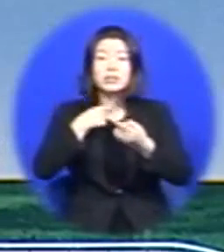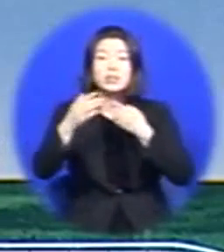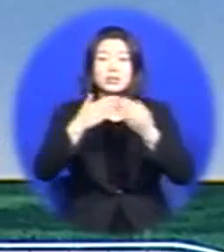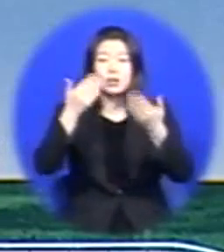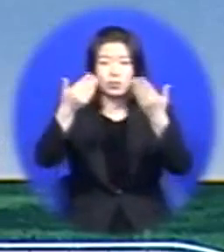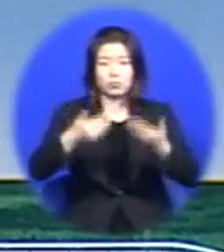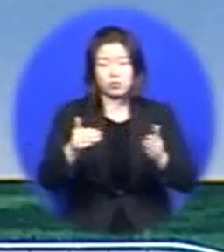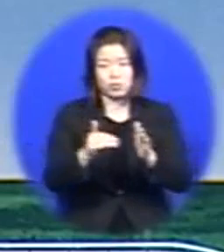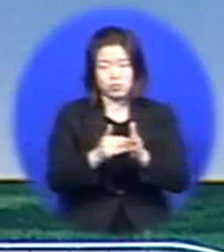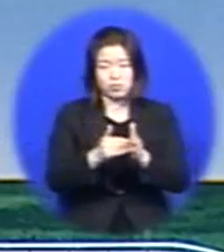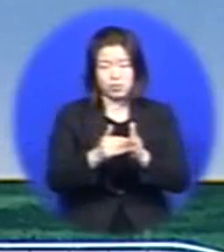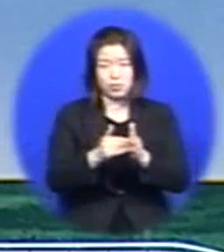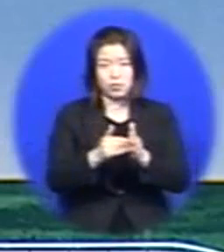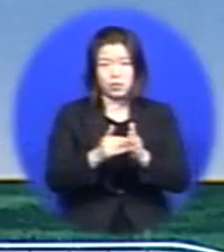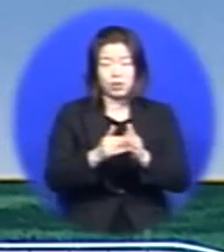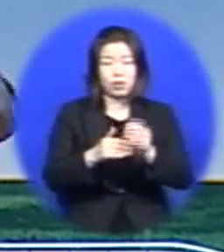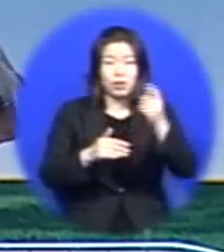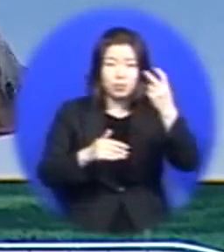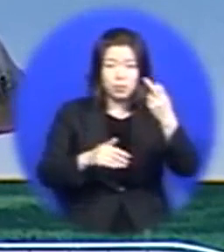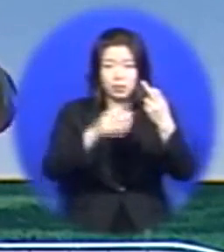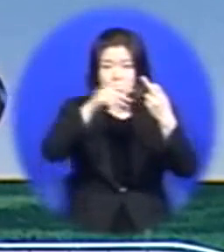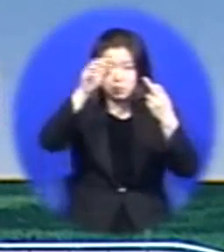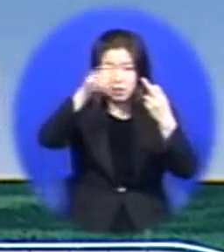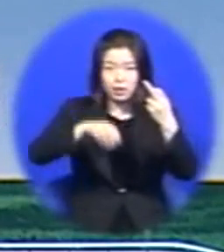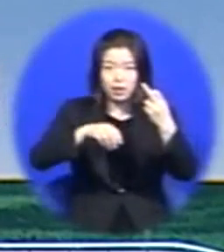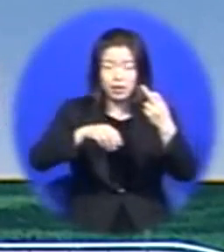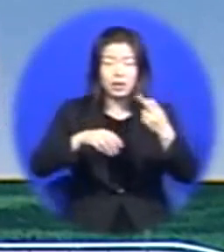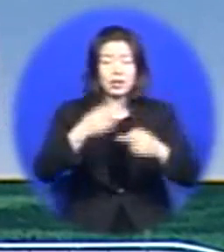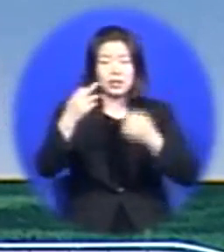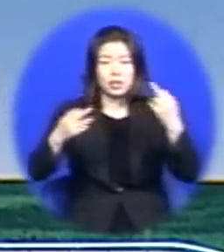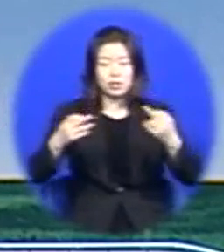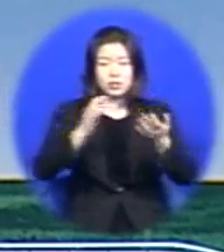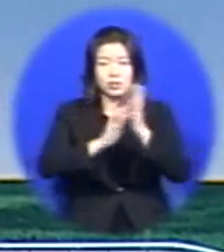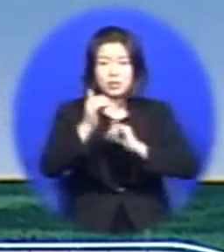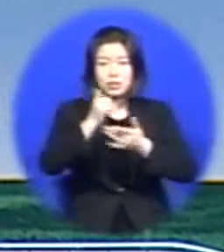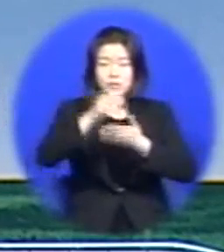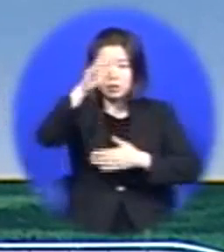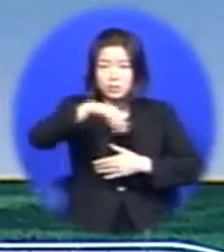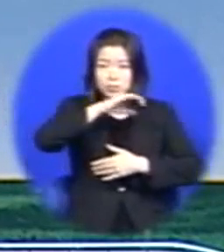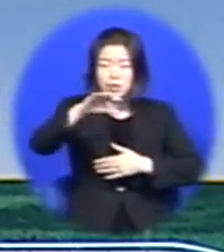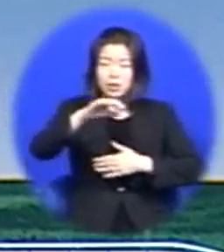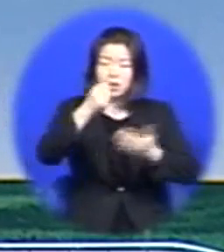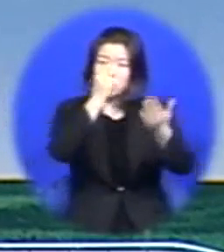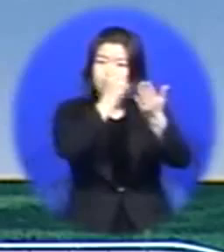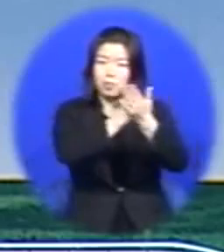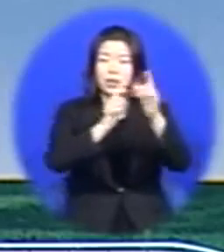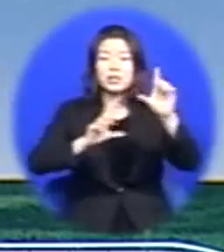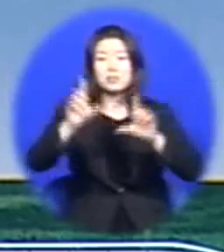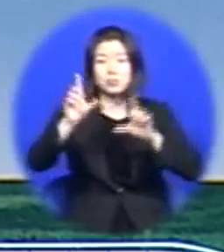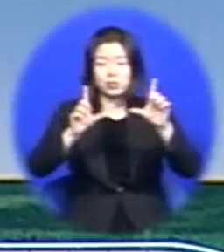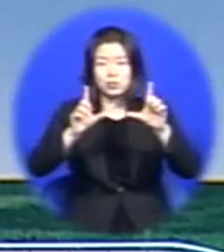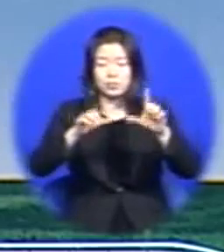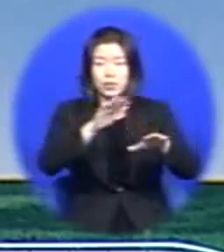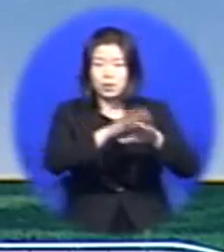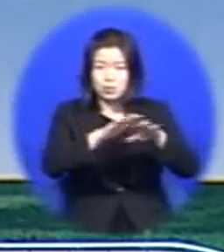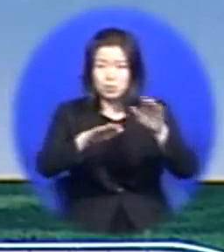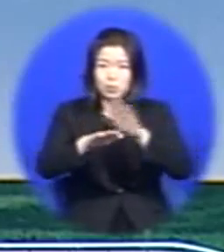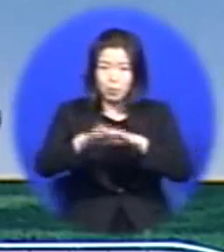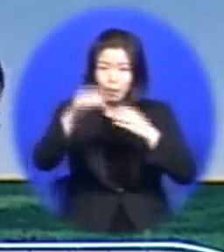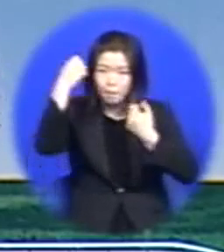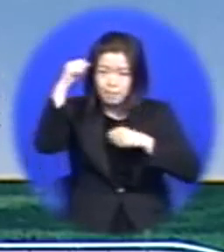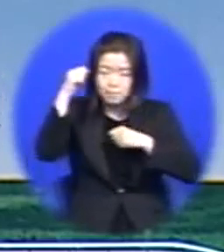주셨어요. 골고다 산에 예수님 십자가에 못 박히신 모습, 손과 발에 못이